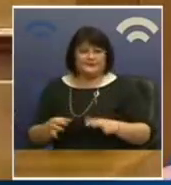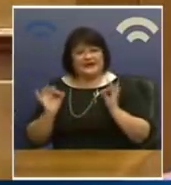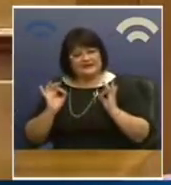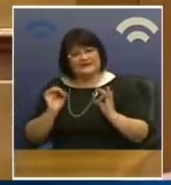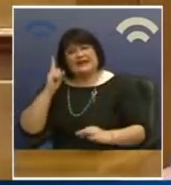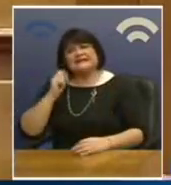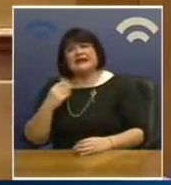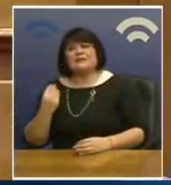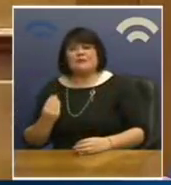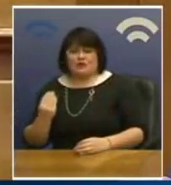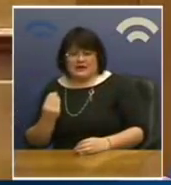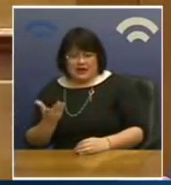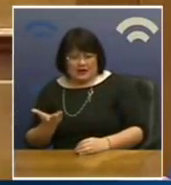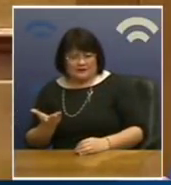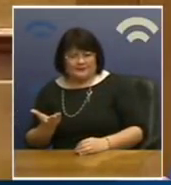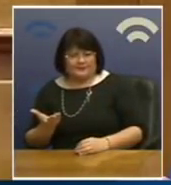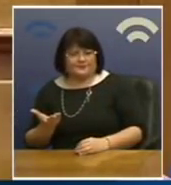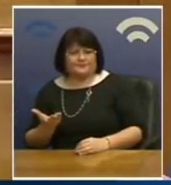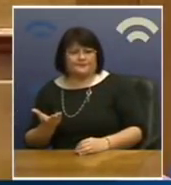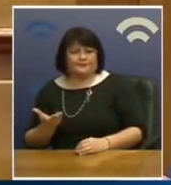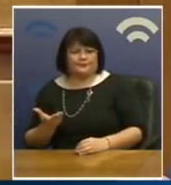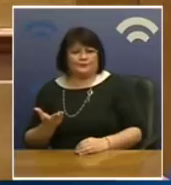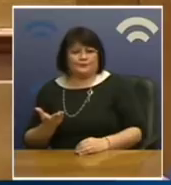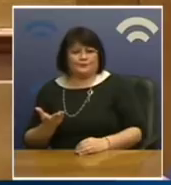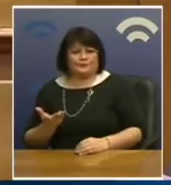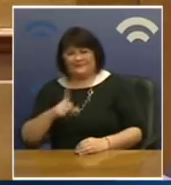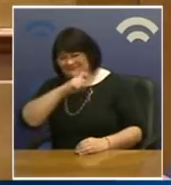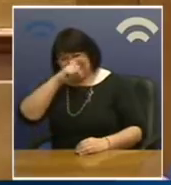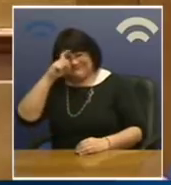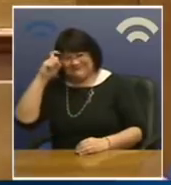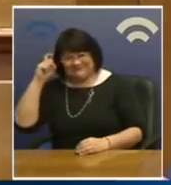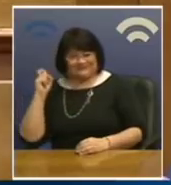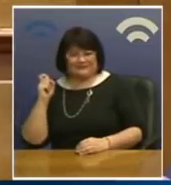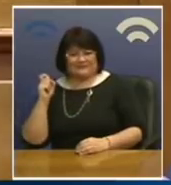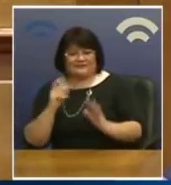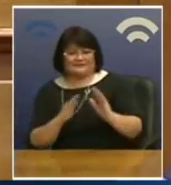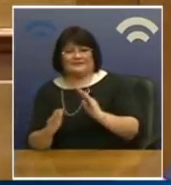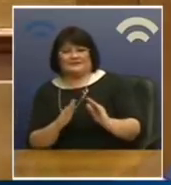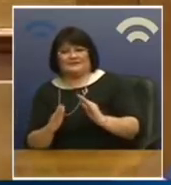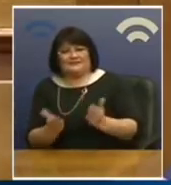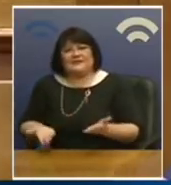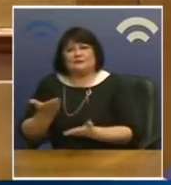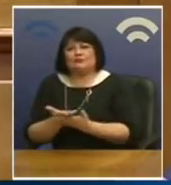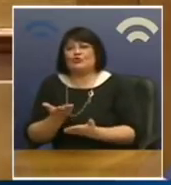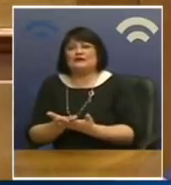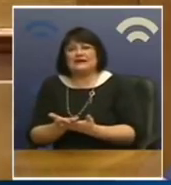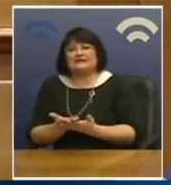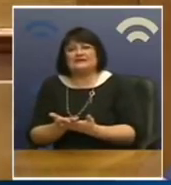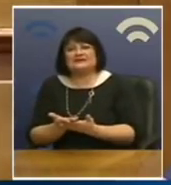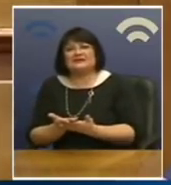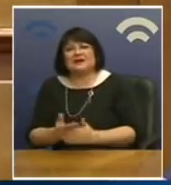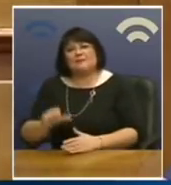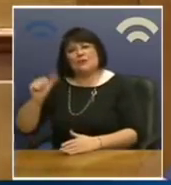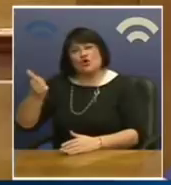πολύ καλά ότι θα ήταν εξαιρετικά δύσκολο να διασφαλίσουμε για τις προτάσεις μας στην πρώτη